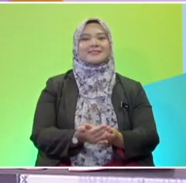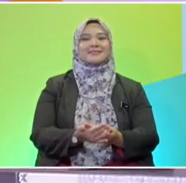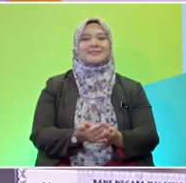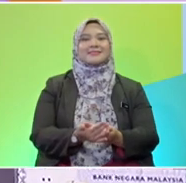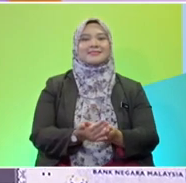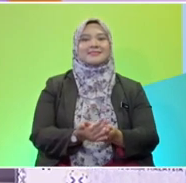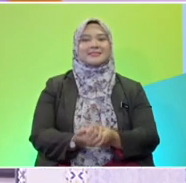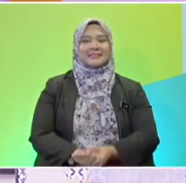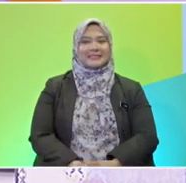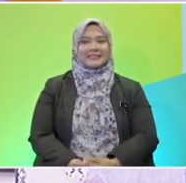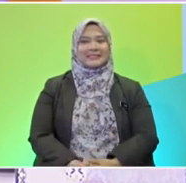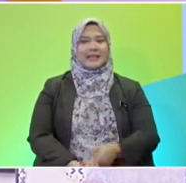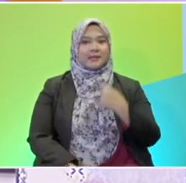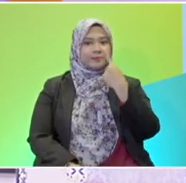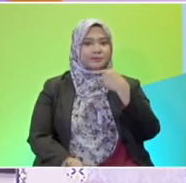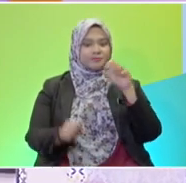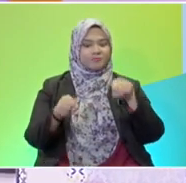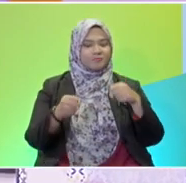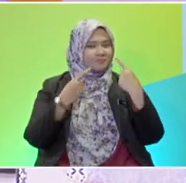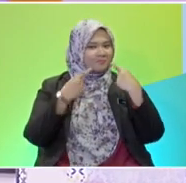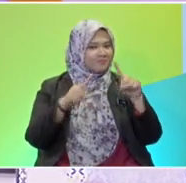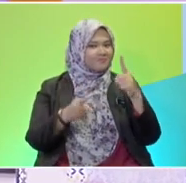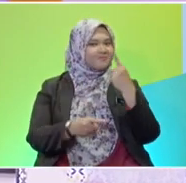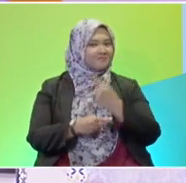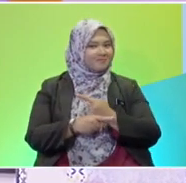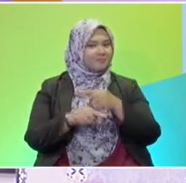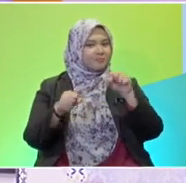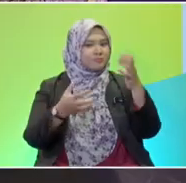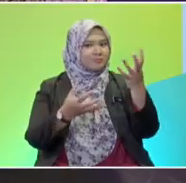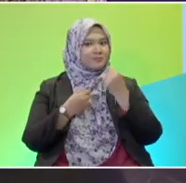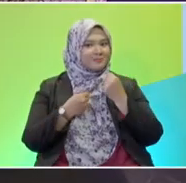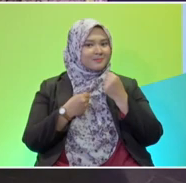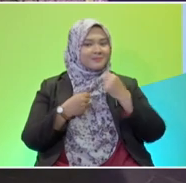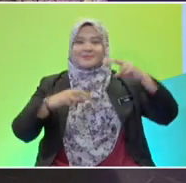tambah lagi bintang saya boleh kasih aku beri saya ganjaran boleh